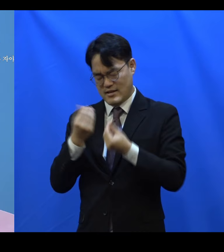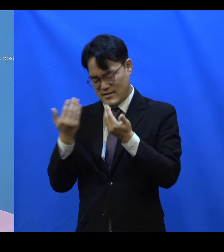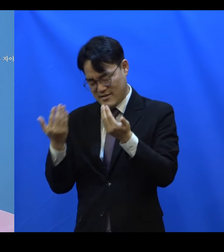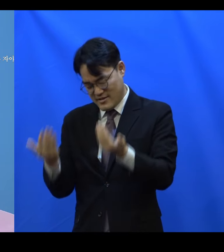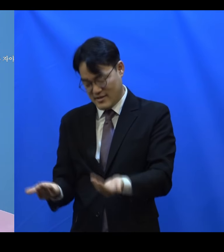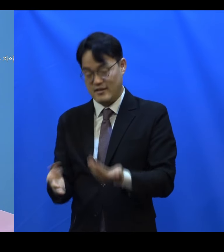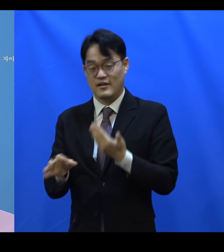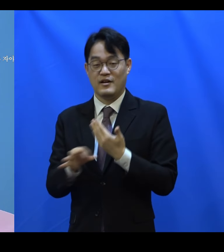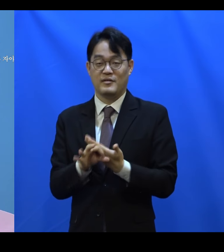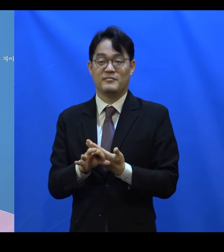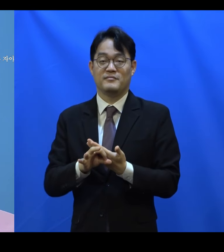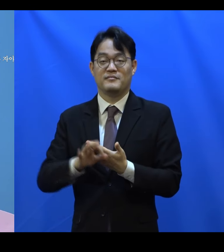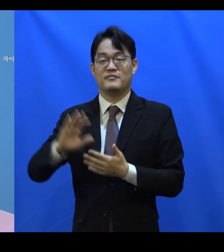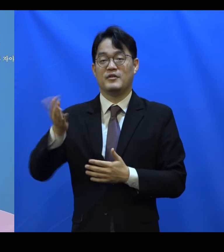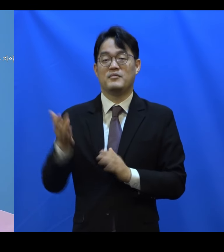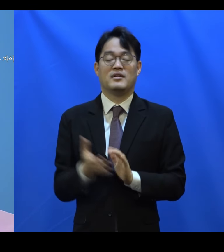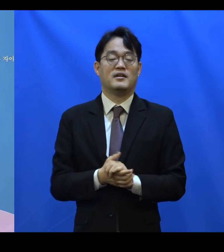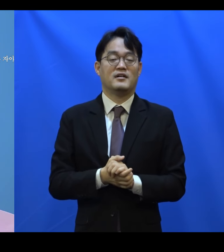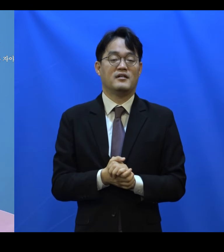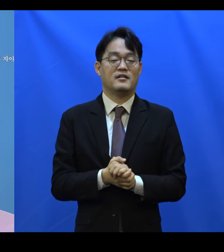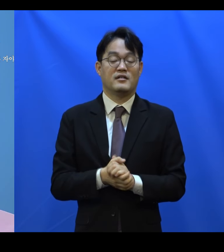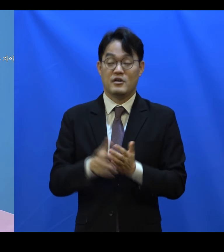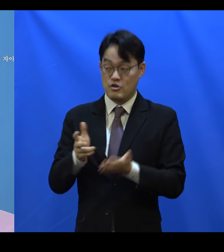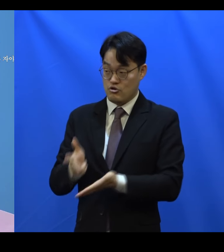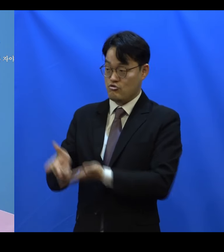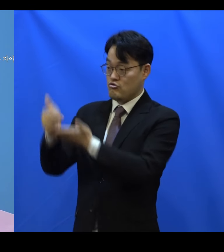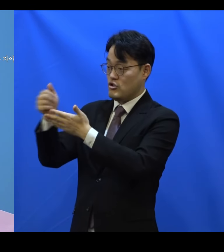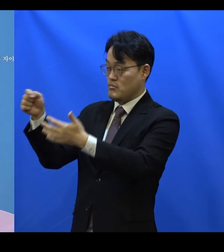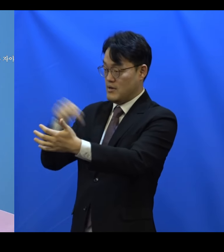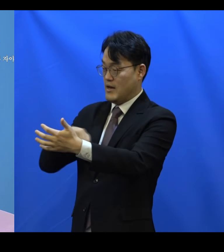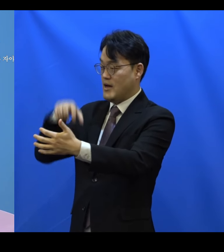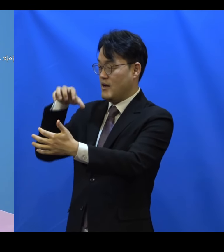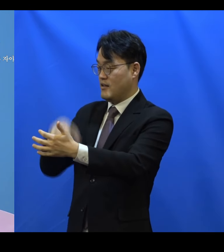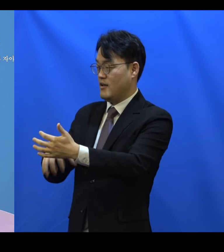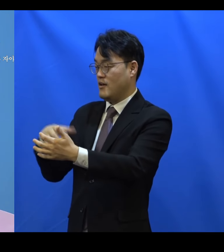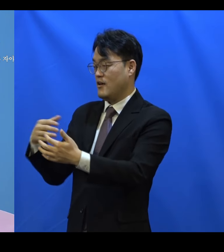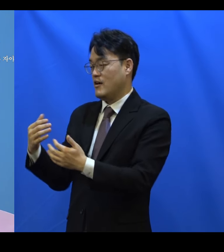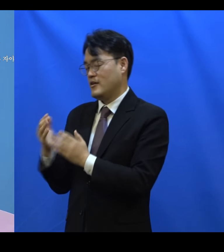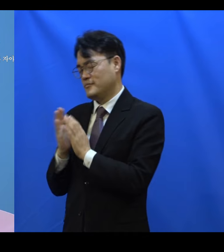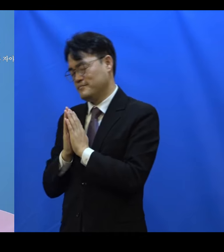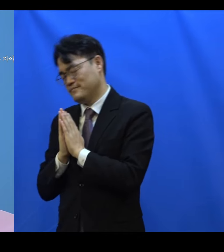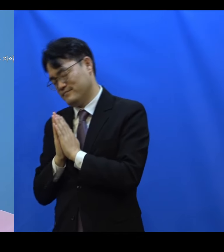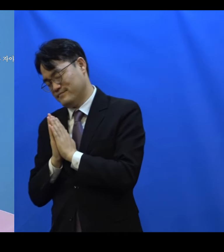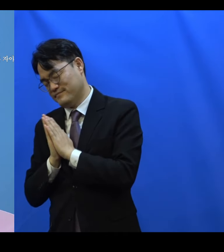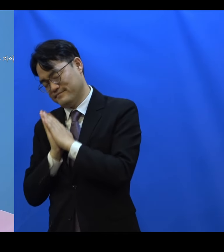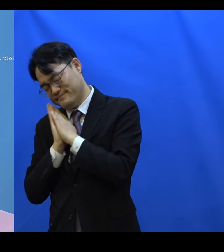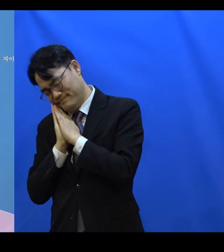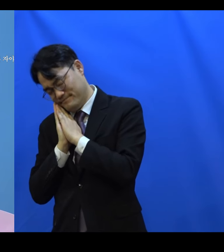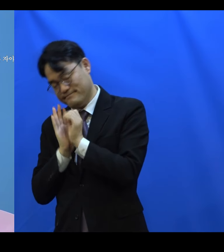잘해요. 우리는 주님의 품 안에 거하며 살아가는 사람입니다.